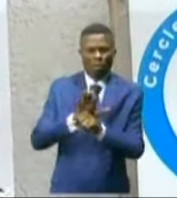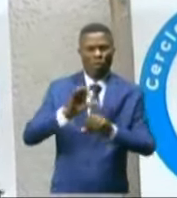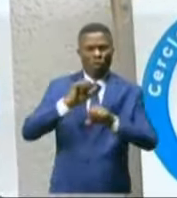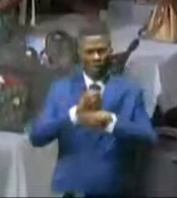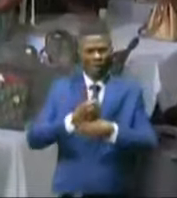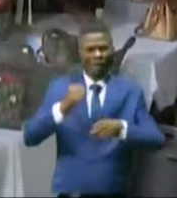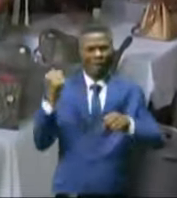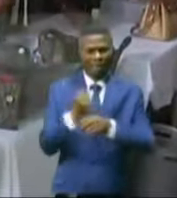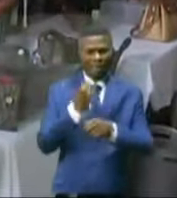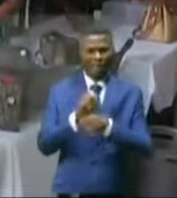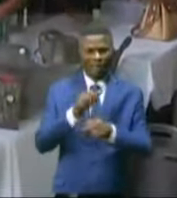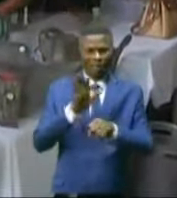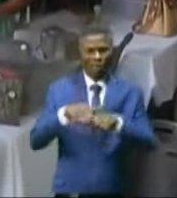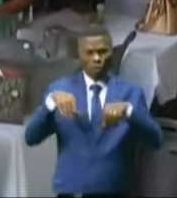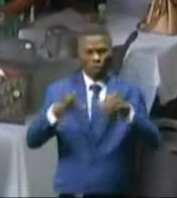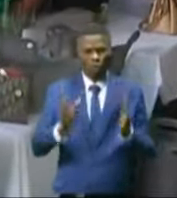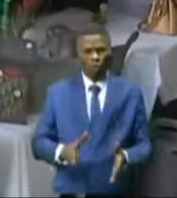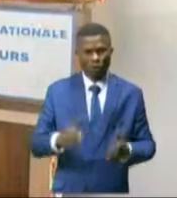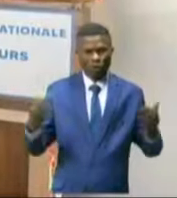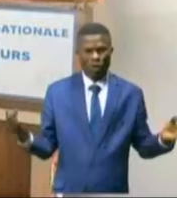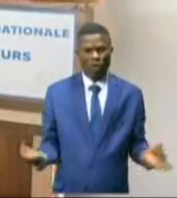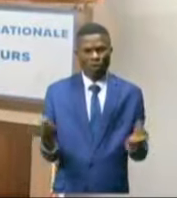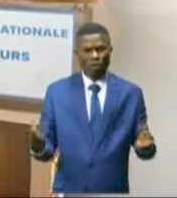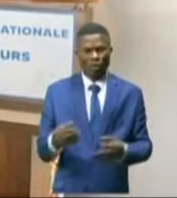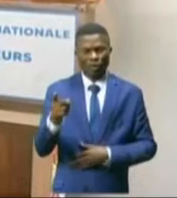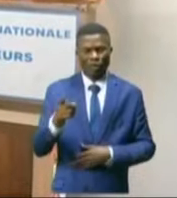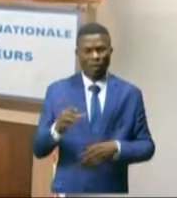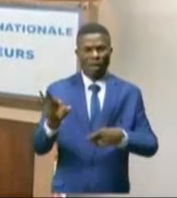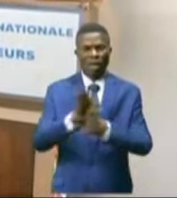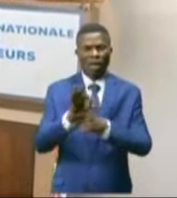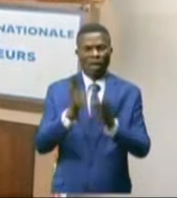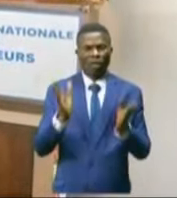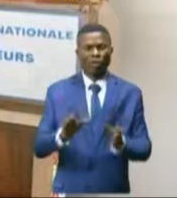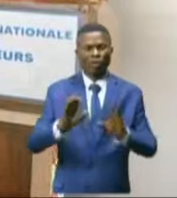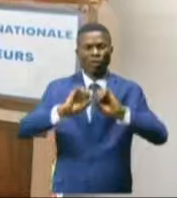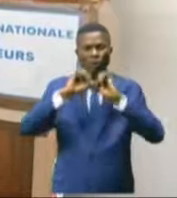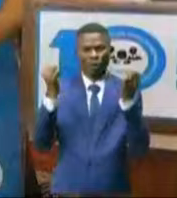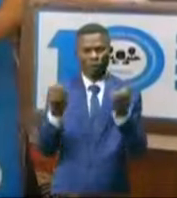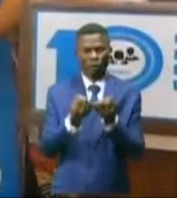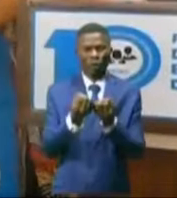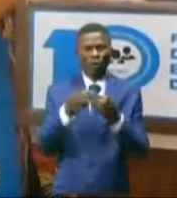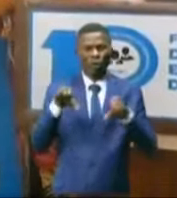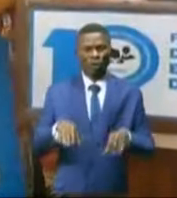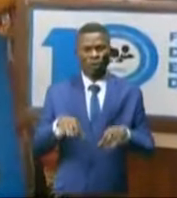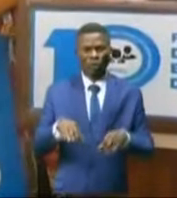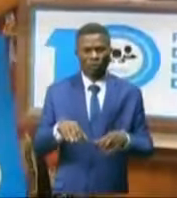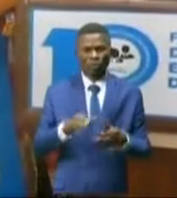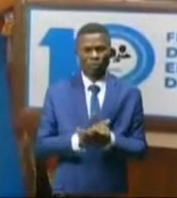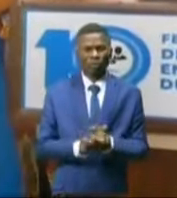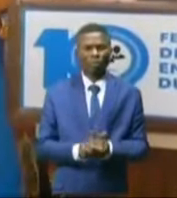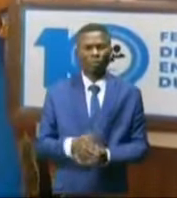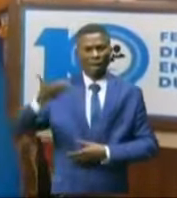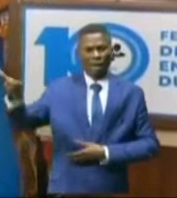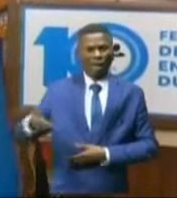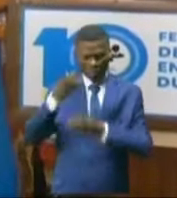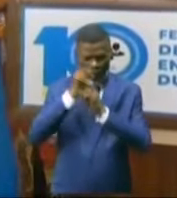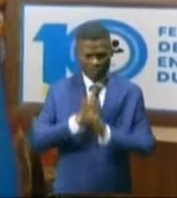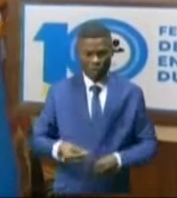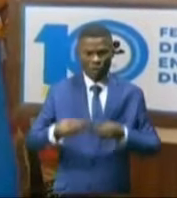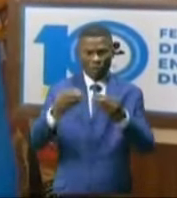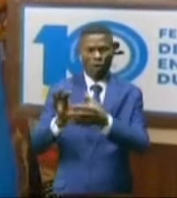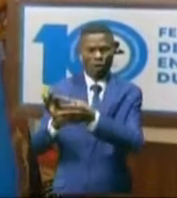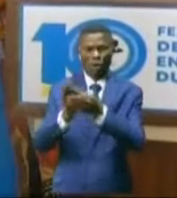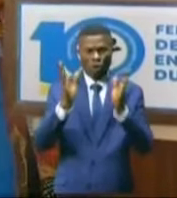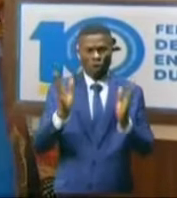en RDC. Célébrons la mémoire de ces grands formateurs de plusieurs entrepreneurs du pays. L'invité d'honneur a remis au coordonnateur